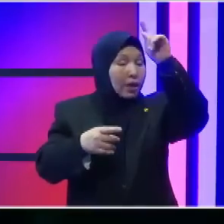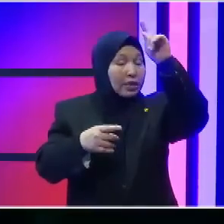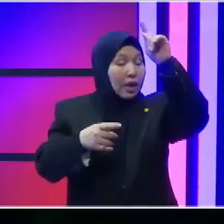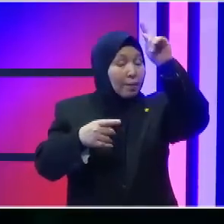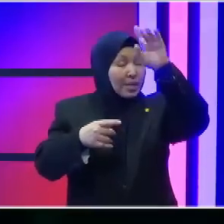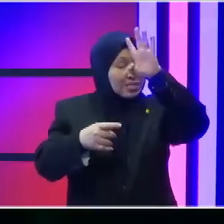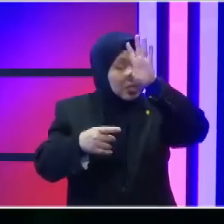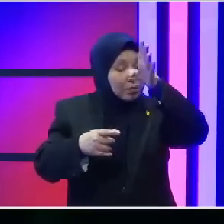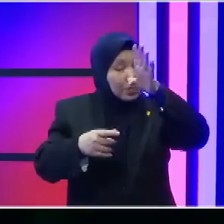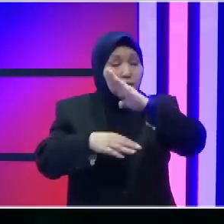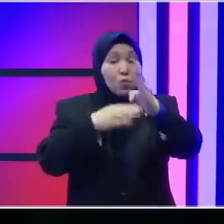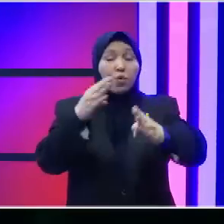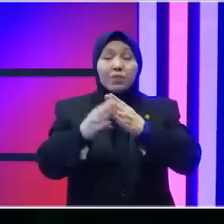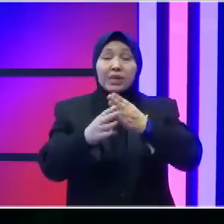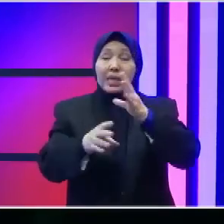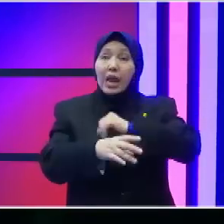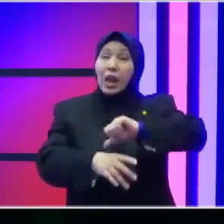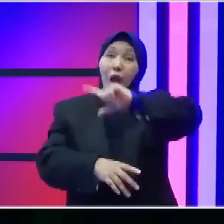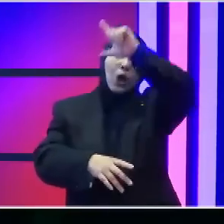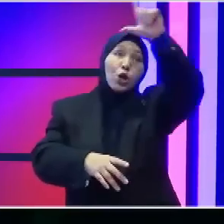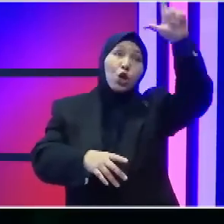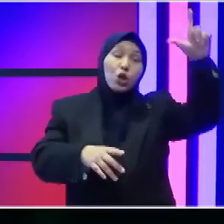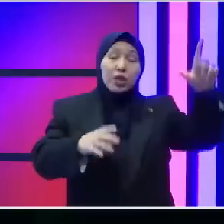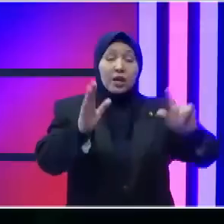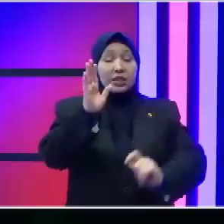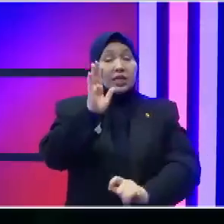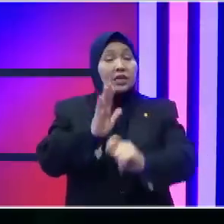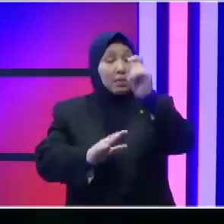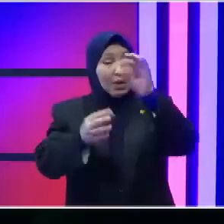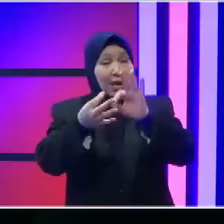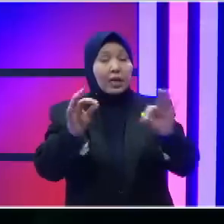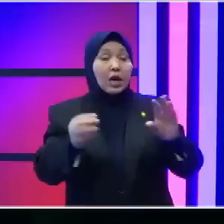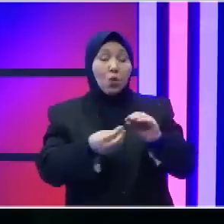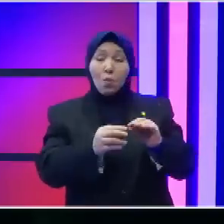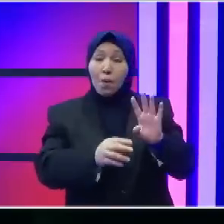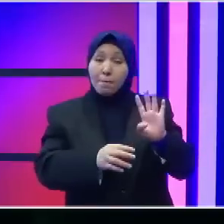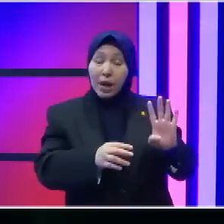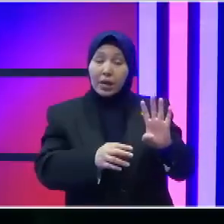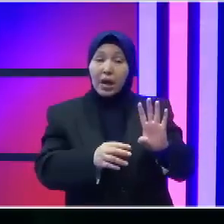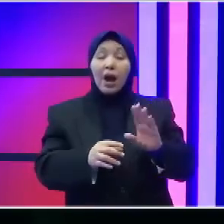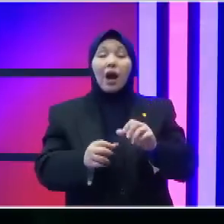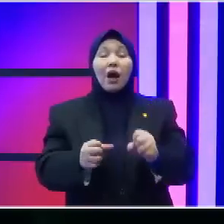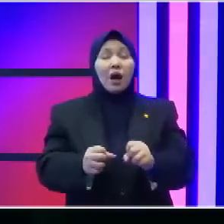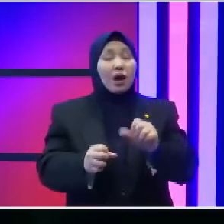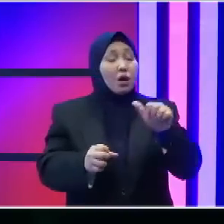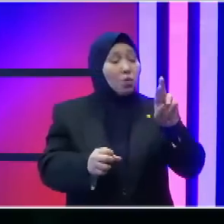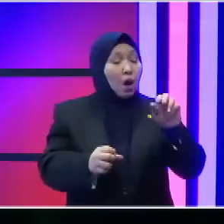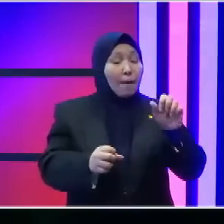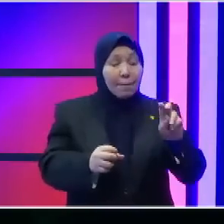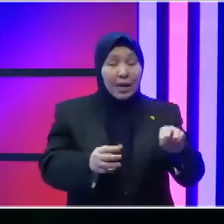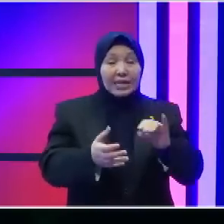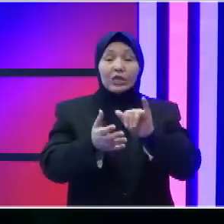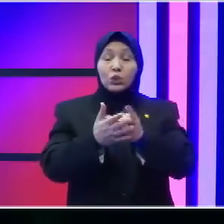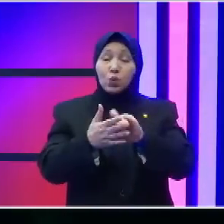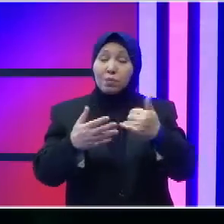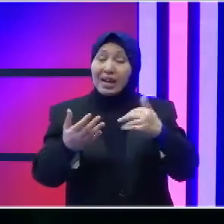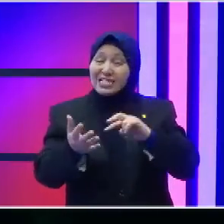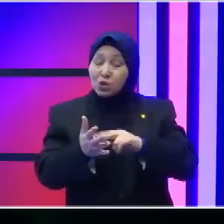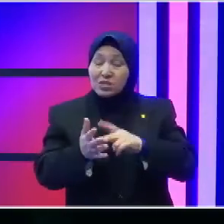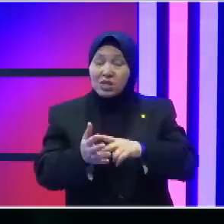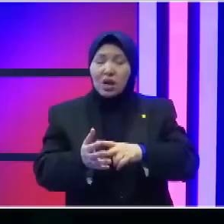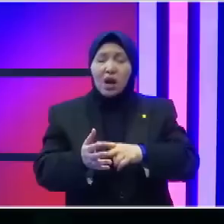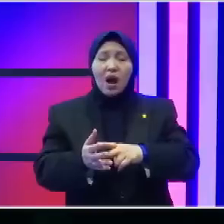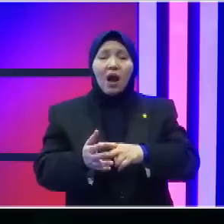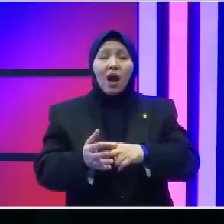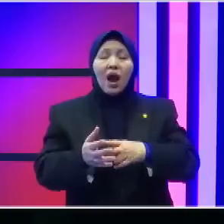bumi dan juga langit yang tinggi, pada ayat yang nombor 4. Ayat nombor 5, Ar-Rahman alal arsyistawa, iaitu Ar-Rahman